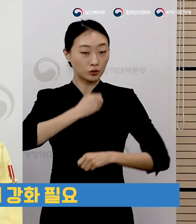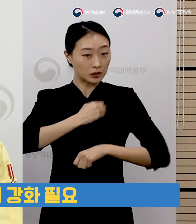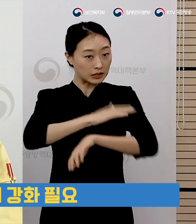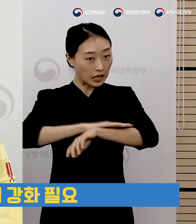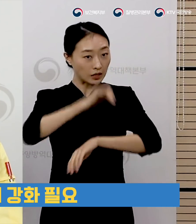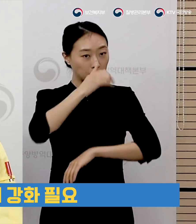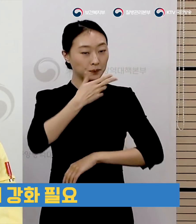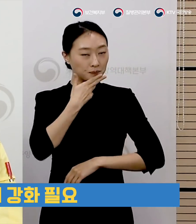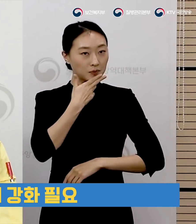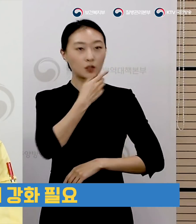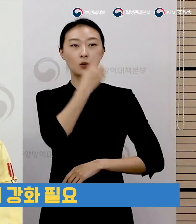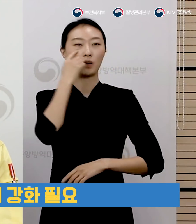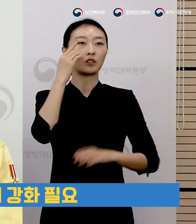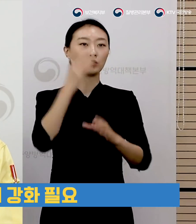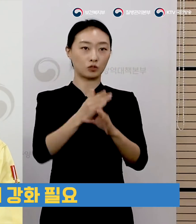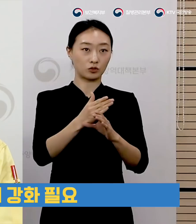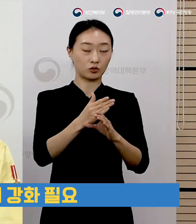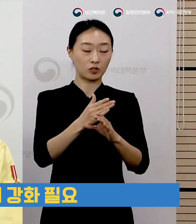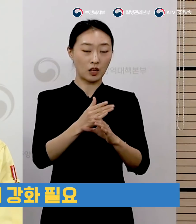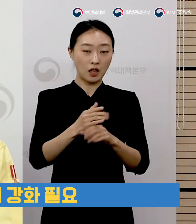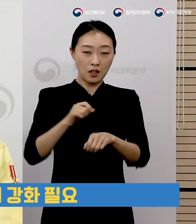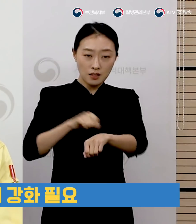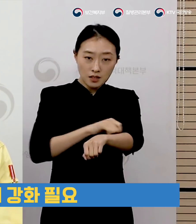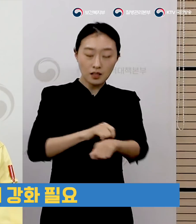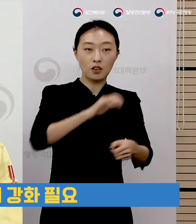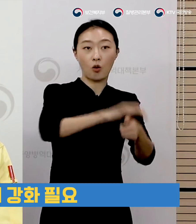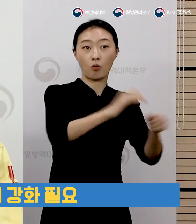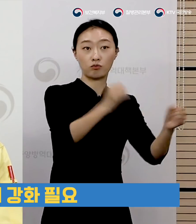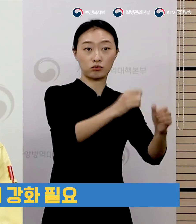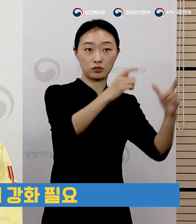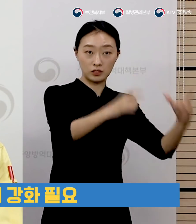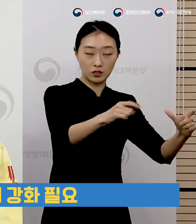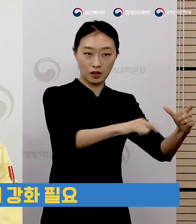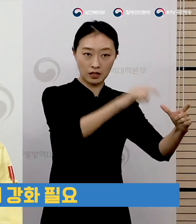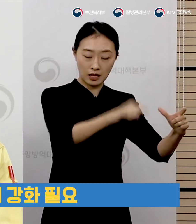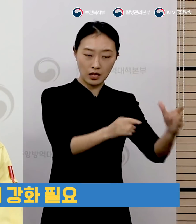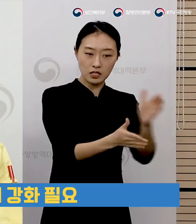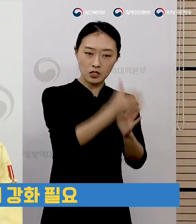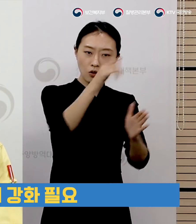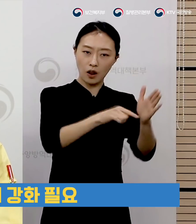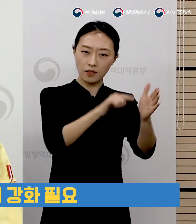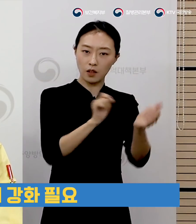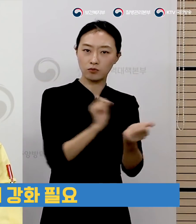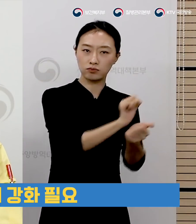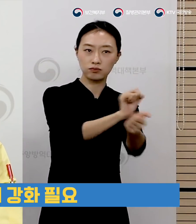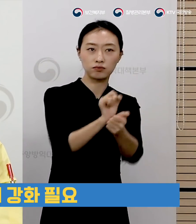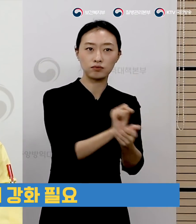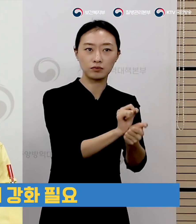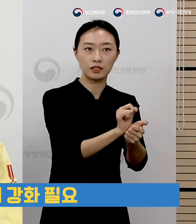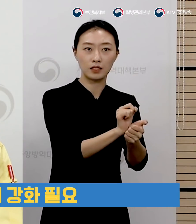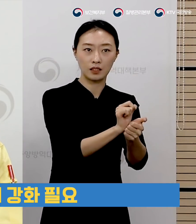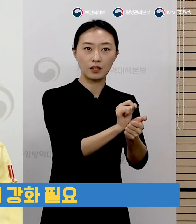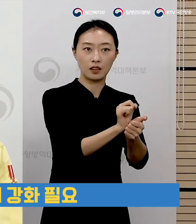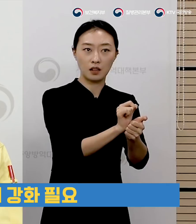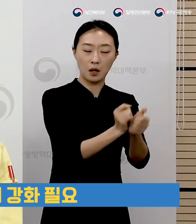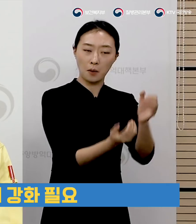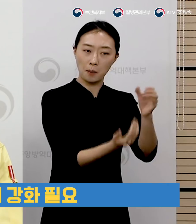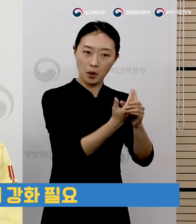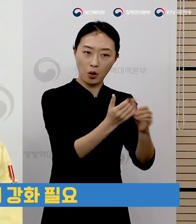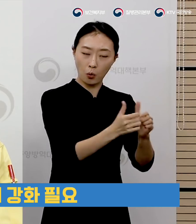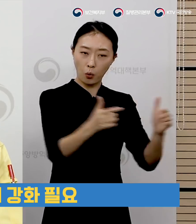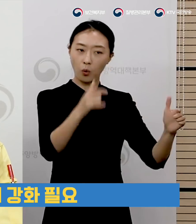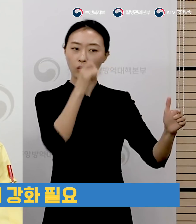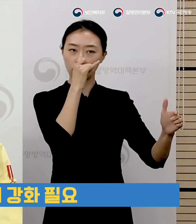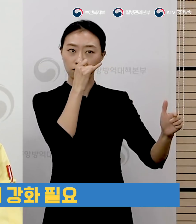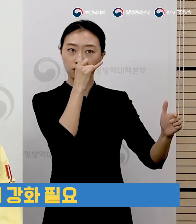있습니다. 특히 최근 경북 지역에서 시설 내의 확진자 발생이 확산 추세를 보임에